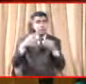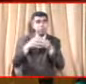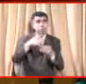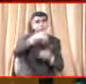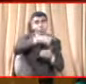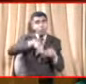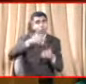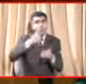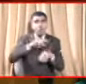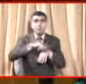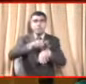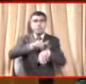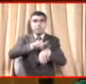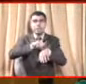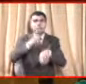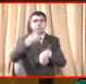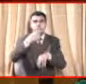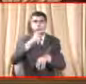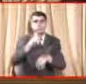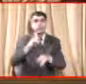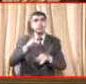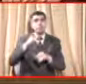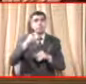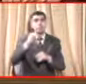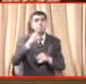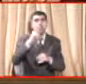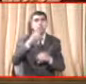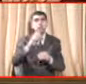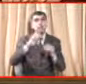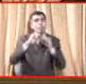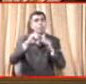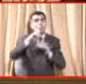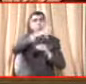تكفينا الدقائق، وأقترح أن ينظم يوم دراسي. شكرا السيد نائب محترم.